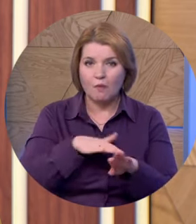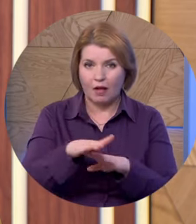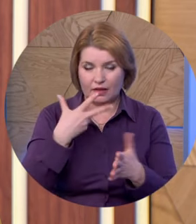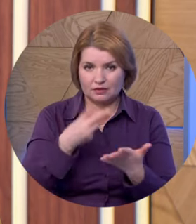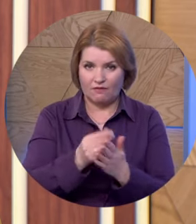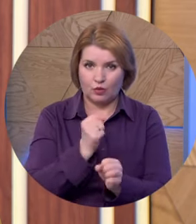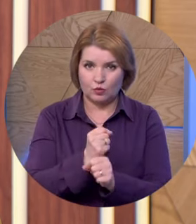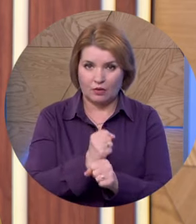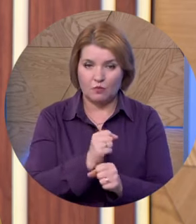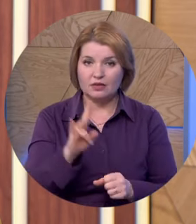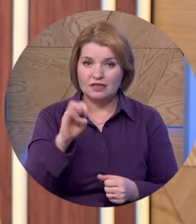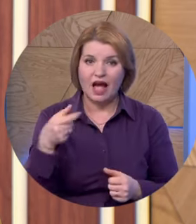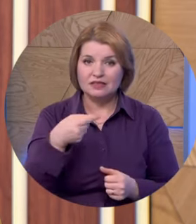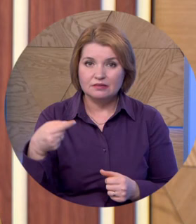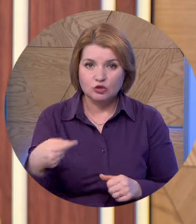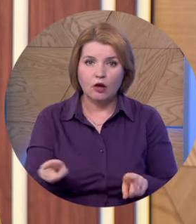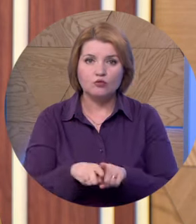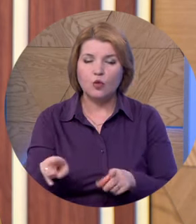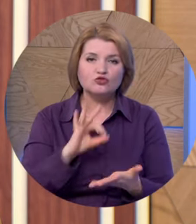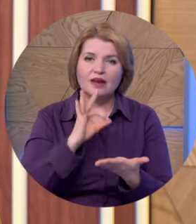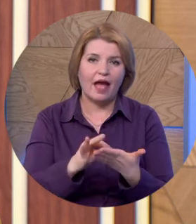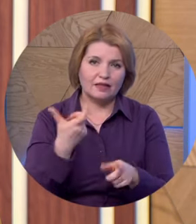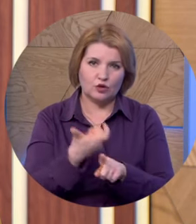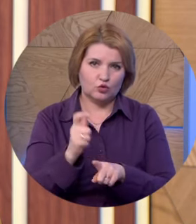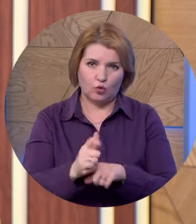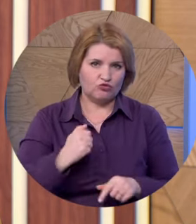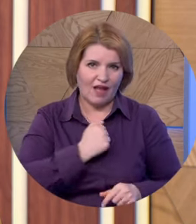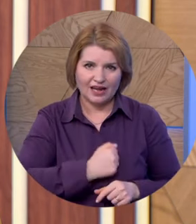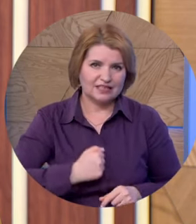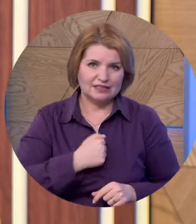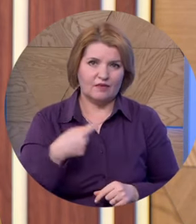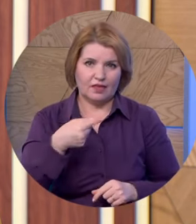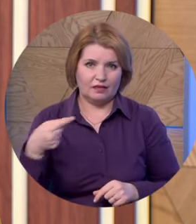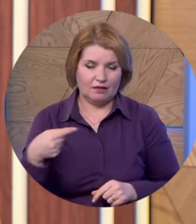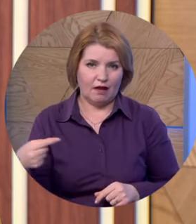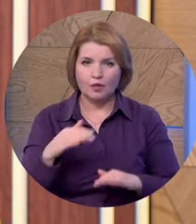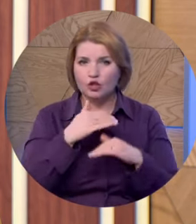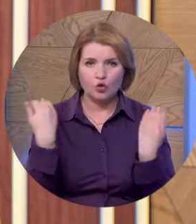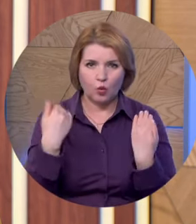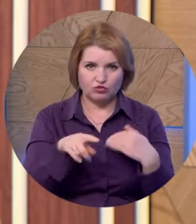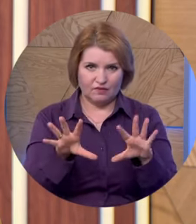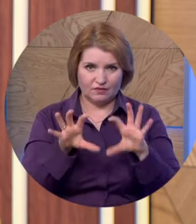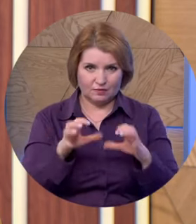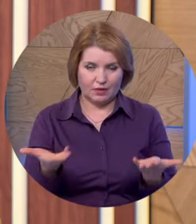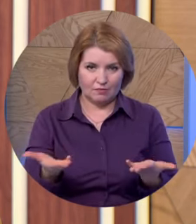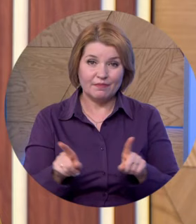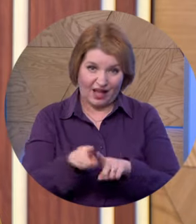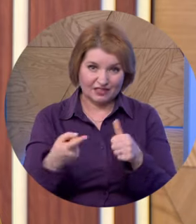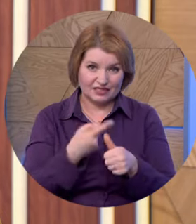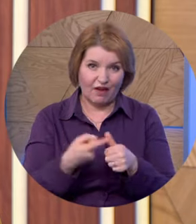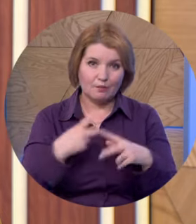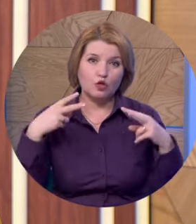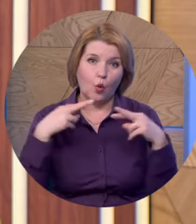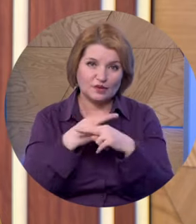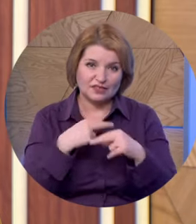И на замечания тоже реагирует очень негативно, агрессивно, не хочет это воспринимать. Токсичный человек.